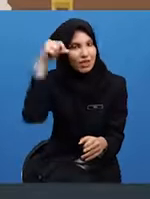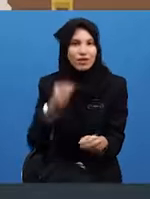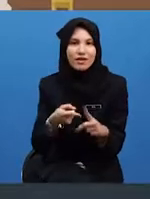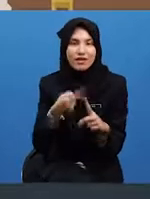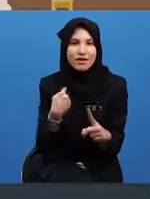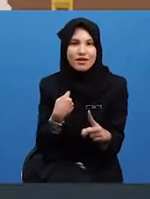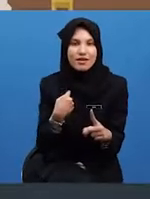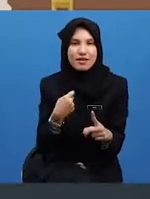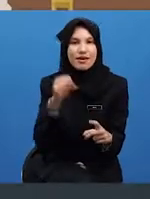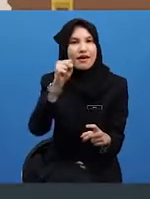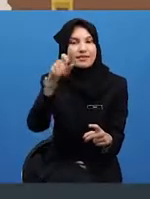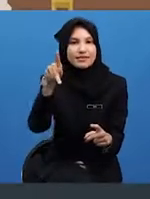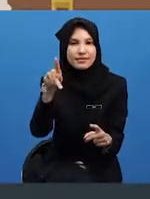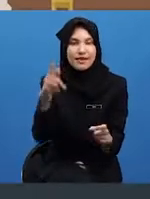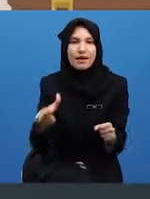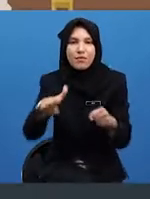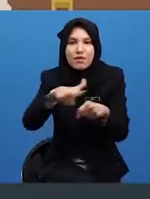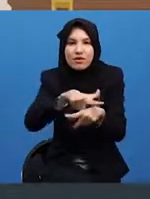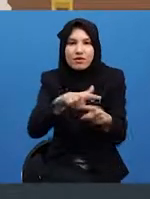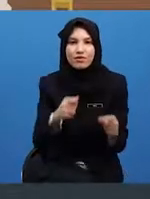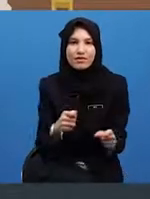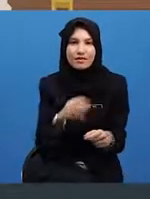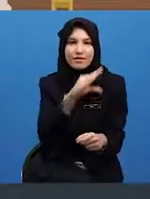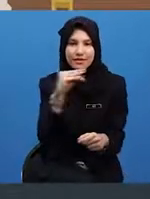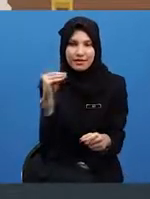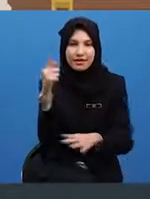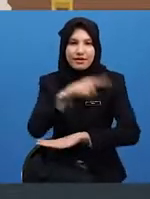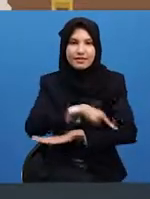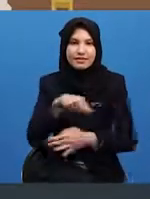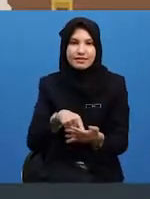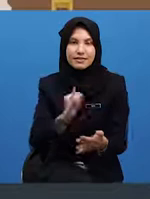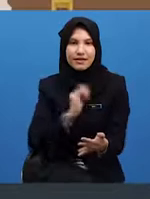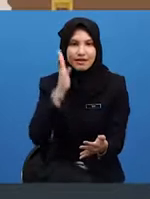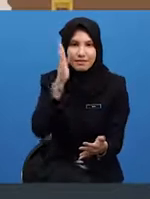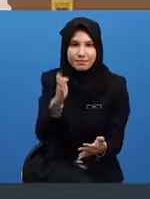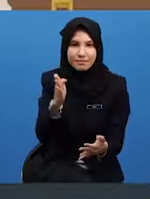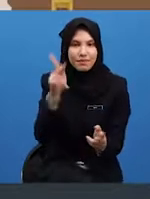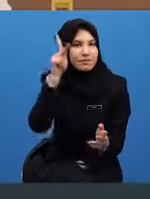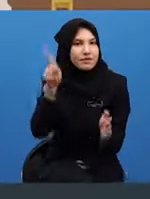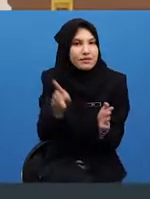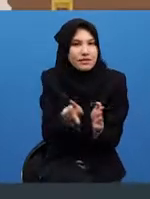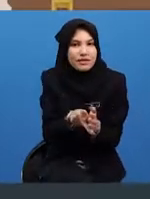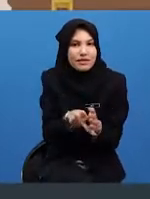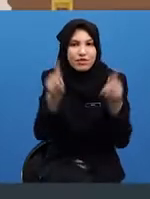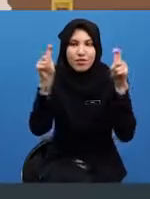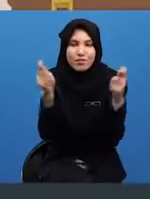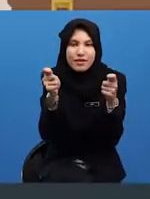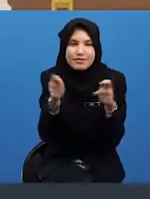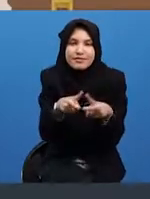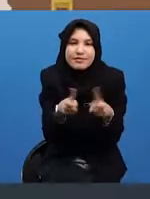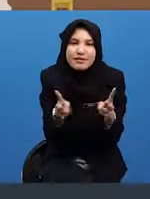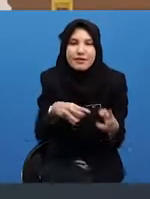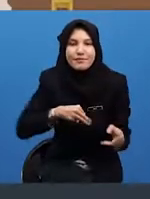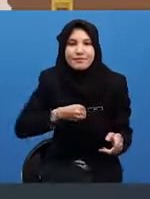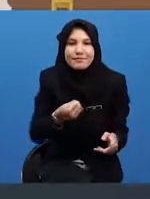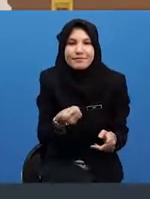daripada SK Kampung Lindungan dan hari ini saya akan memperkenalkan topik yang sangat menarik